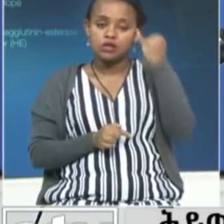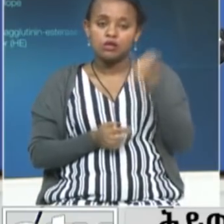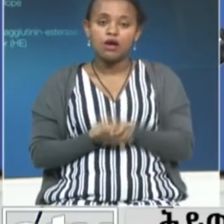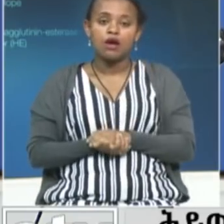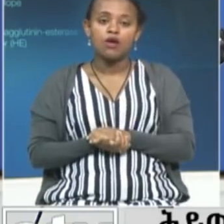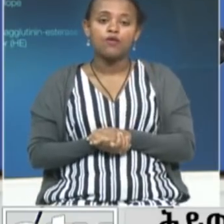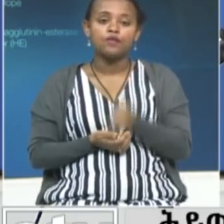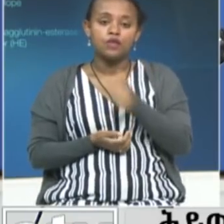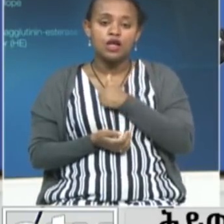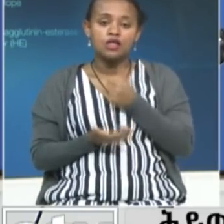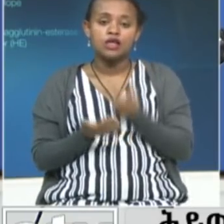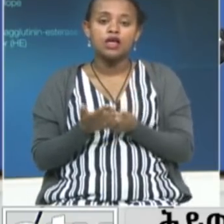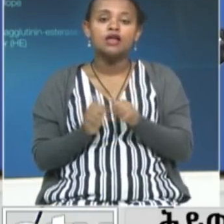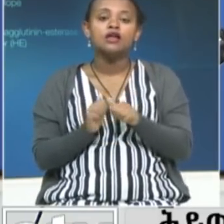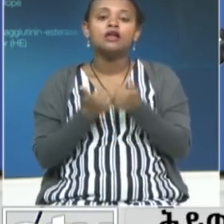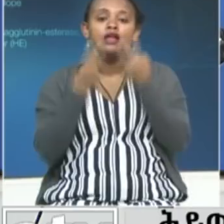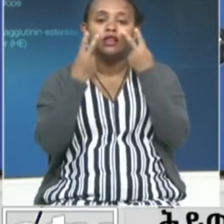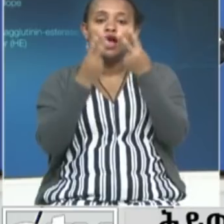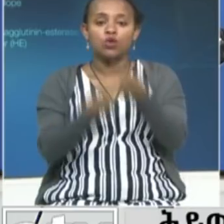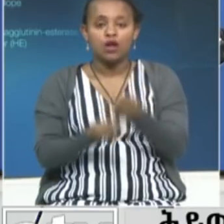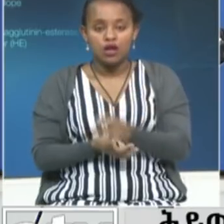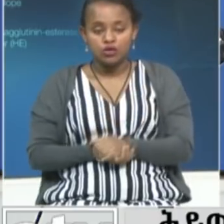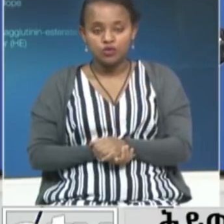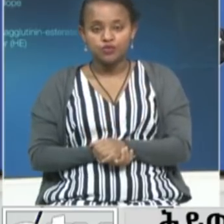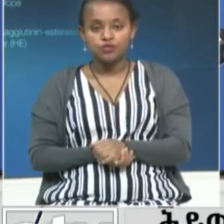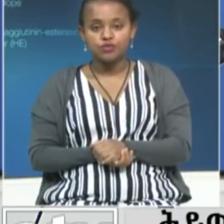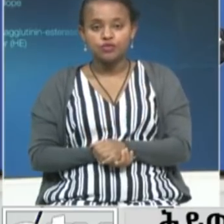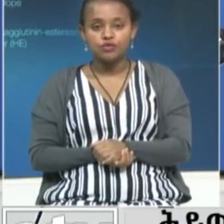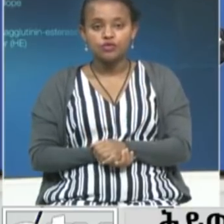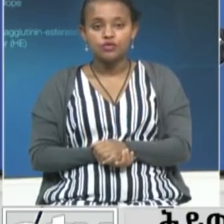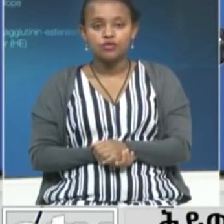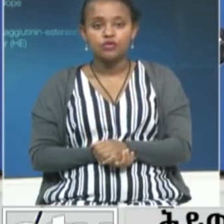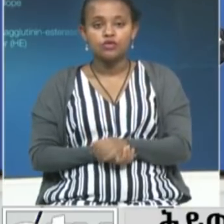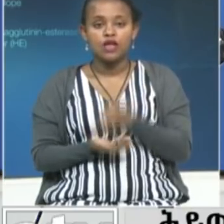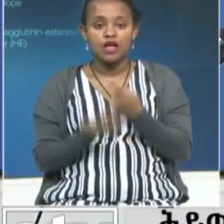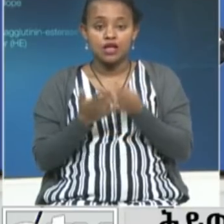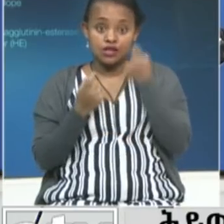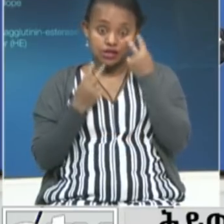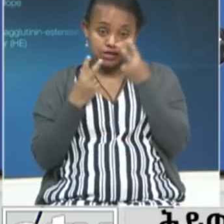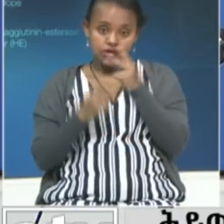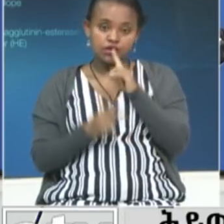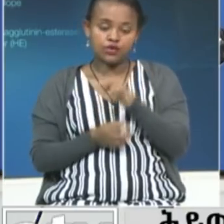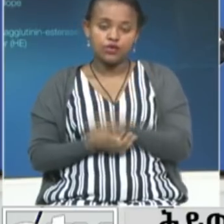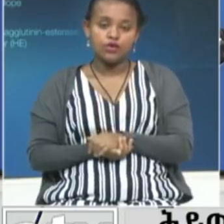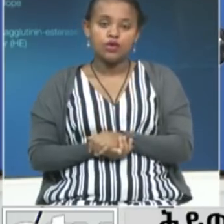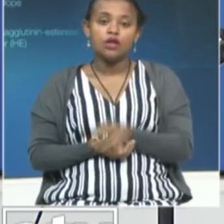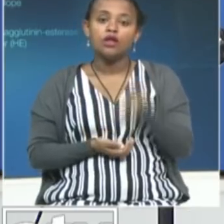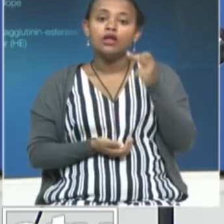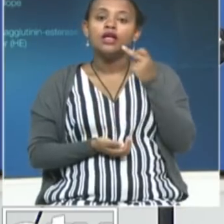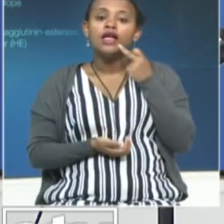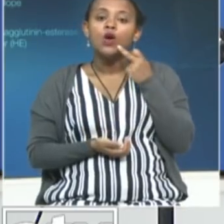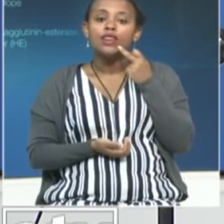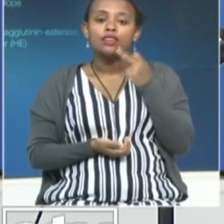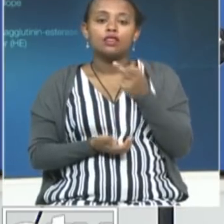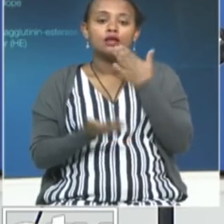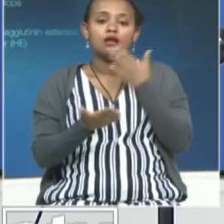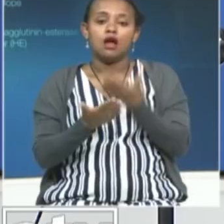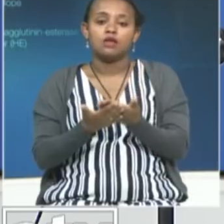በራሴ ይሄንን እንዴት ታዩታላችሁ በዛት ስለተገነዘብኩት ነው እሺ ህይወት